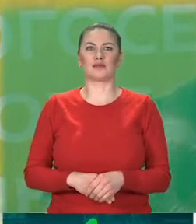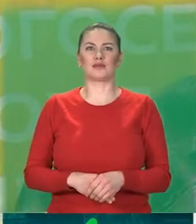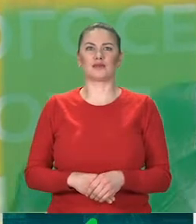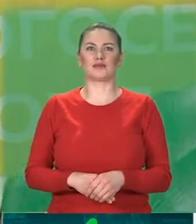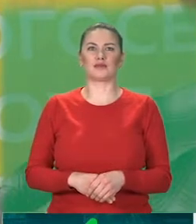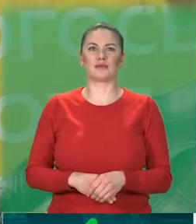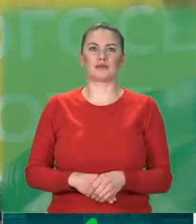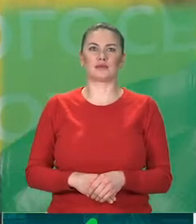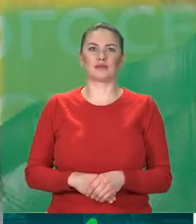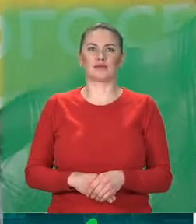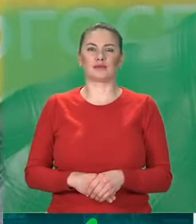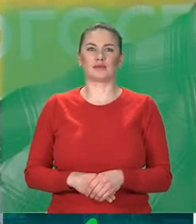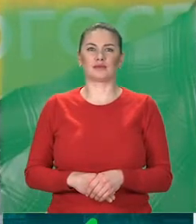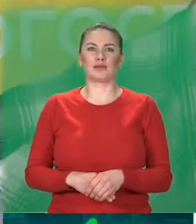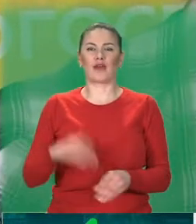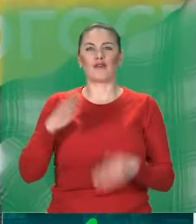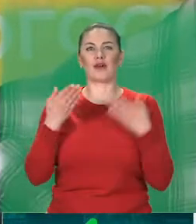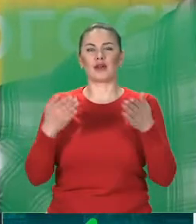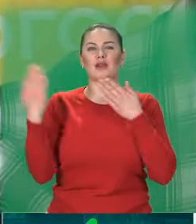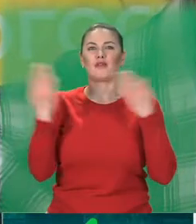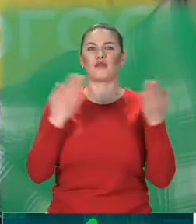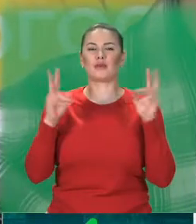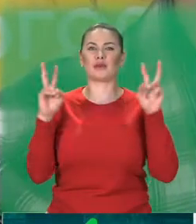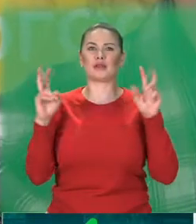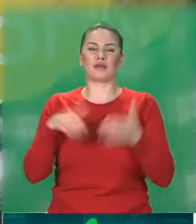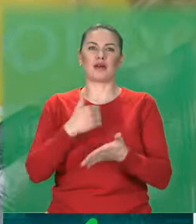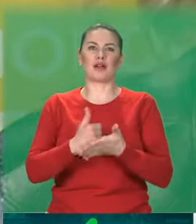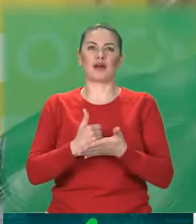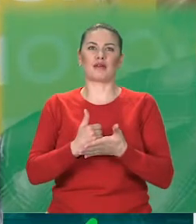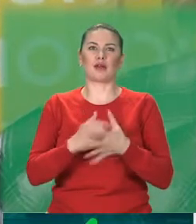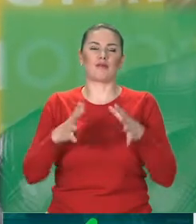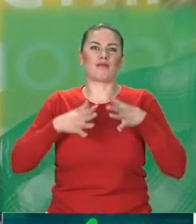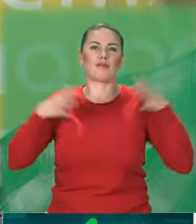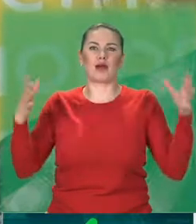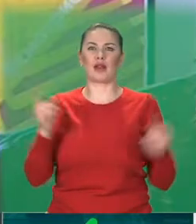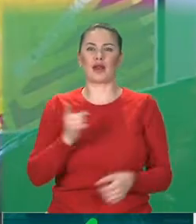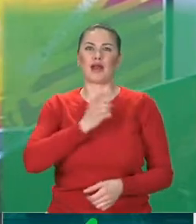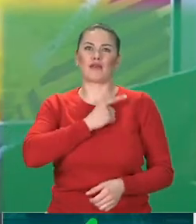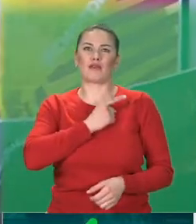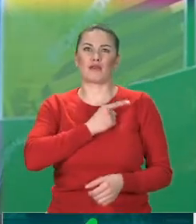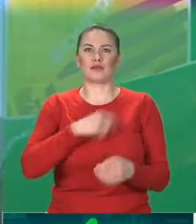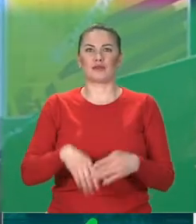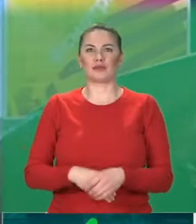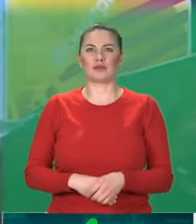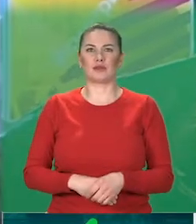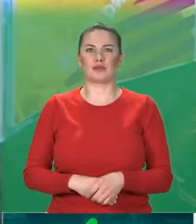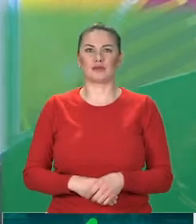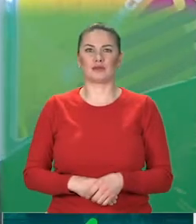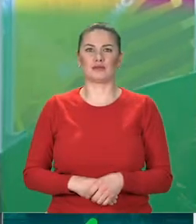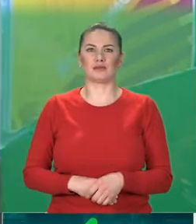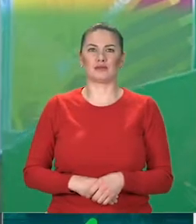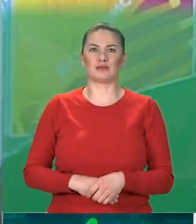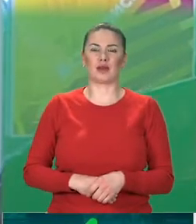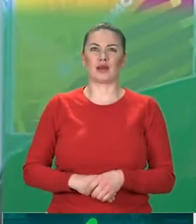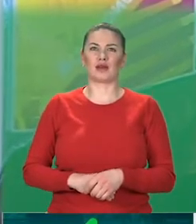там все-таки тема такая глобальное одиночество и отсутствие таких настоящих чувств в жизни людей. Это все-таки люди. Просто они попали в